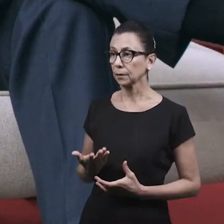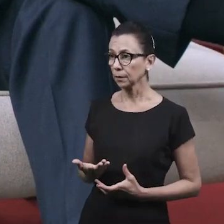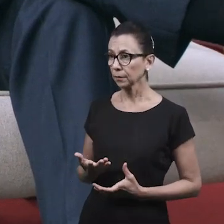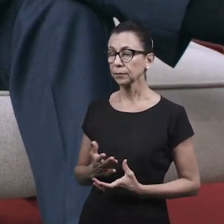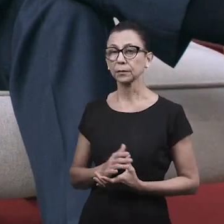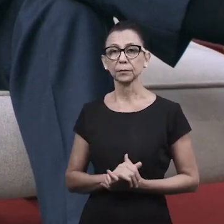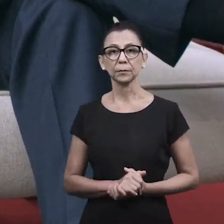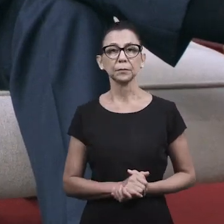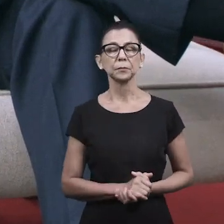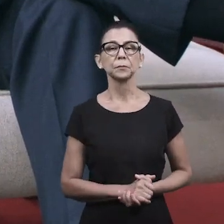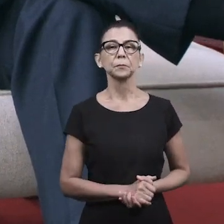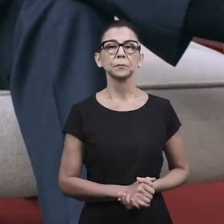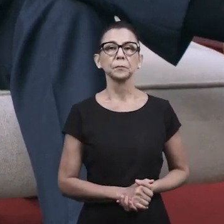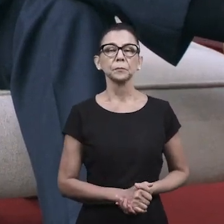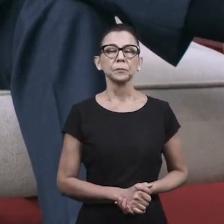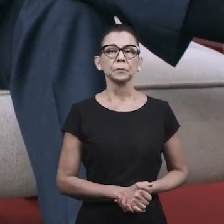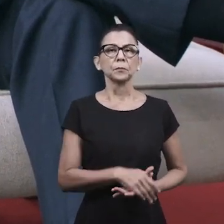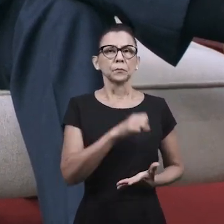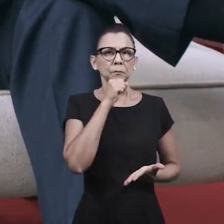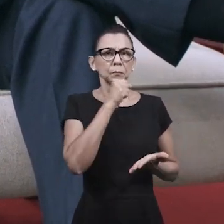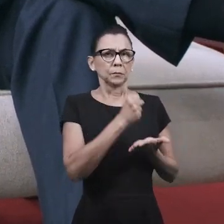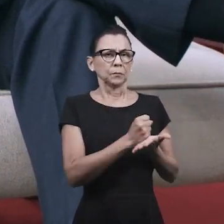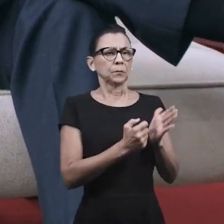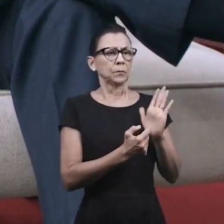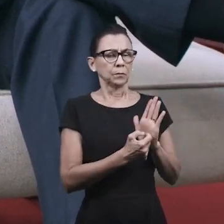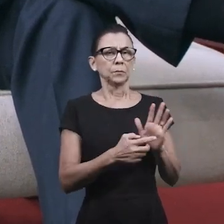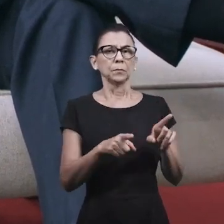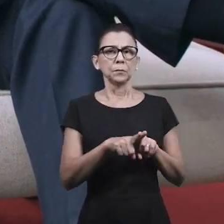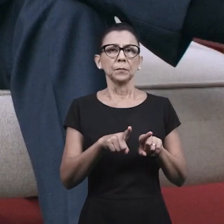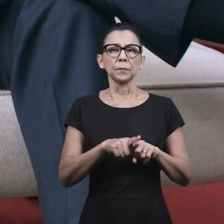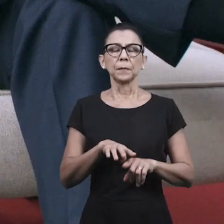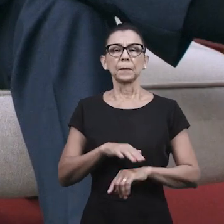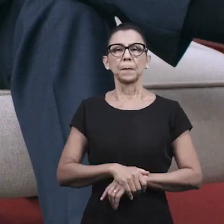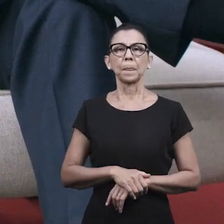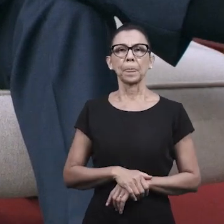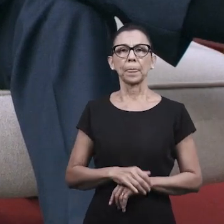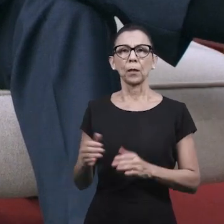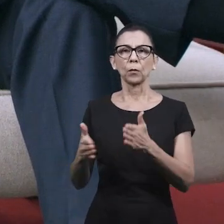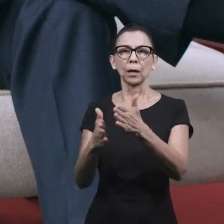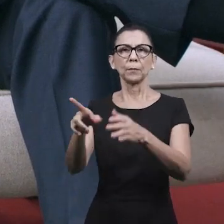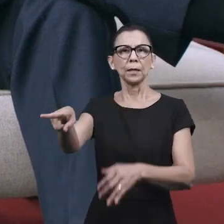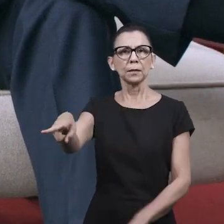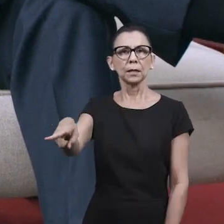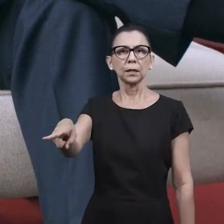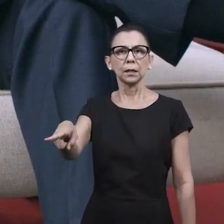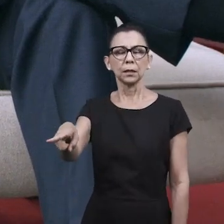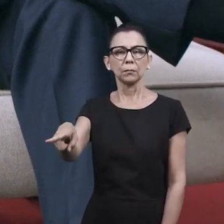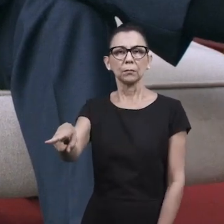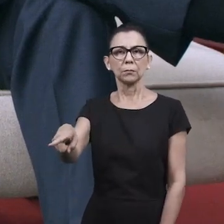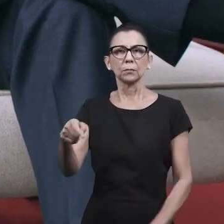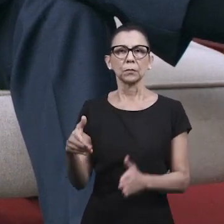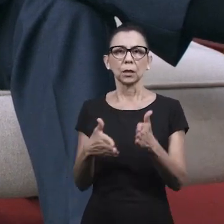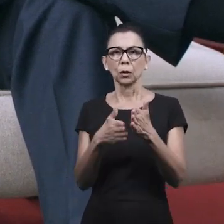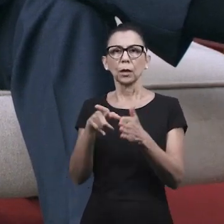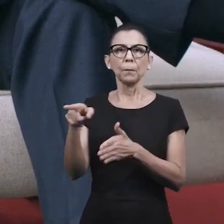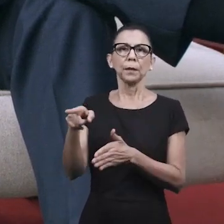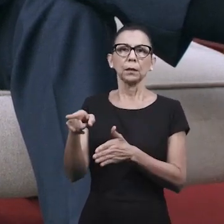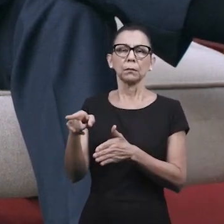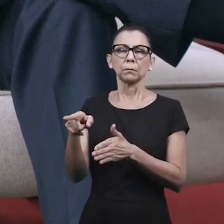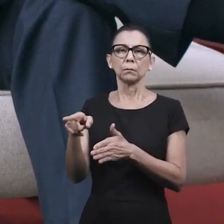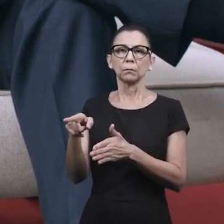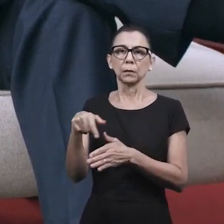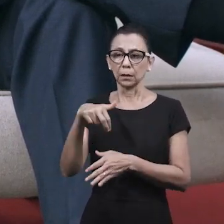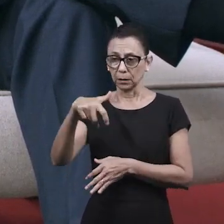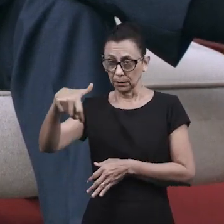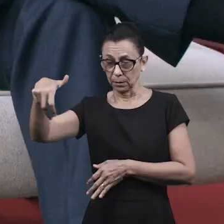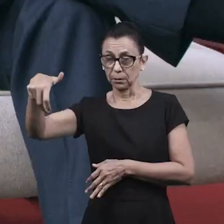pas, est catégorique aussi. Voici le chemin. Voici le chemin. Il ne s'arrête pas là. Il dit, voici